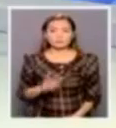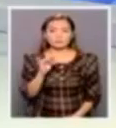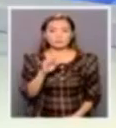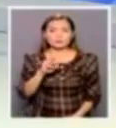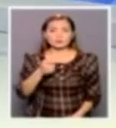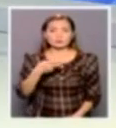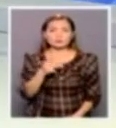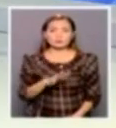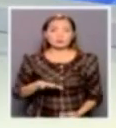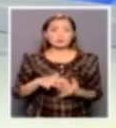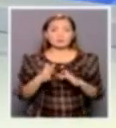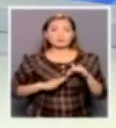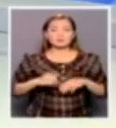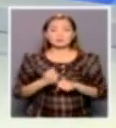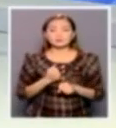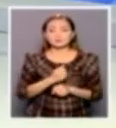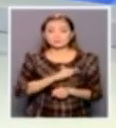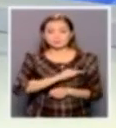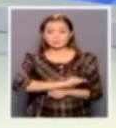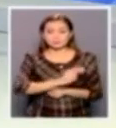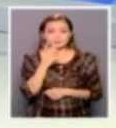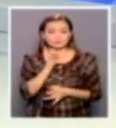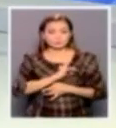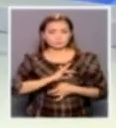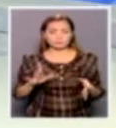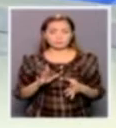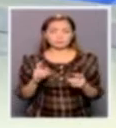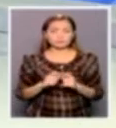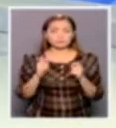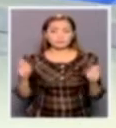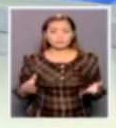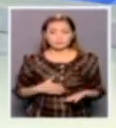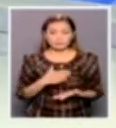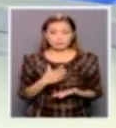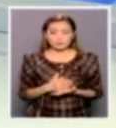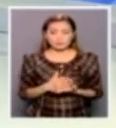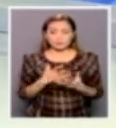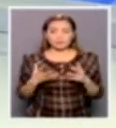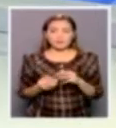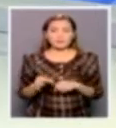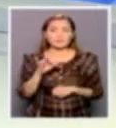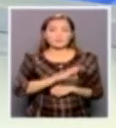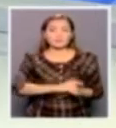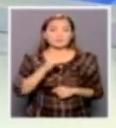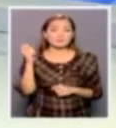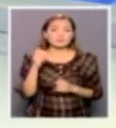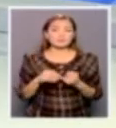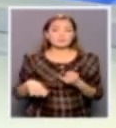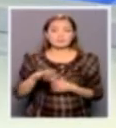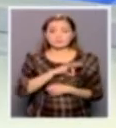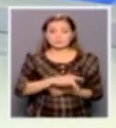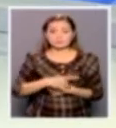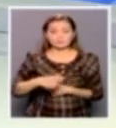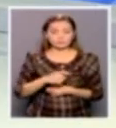Kurmangazı ауданында ауыл шаруашылығы қызметкерлерінің төл мерекесі салтанатты түрде аталып өтті. Несібесін мал мен жерден тапқан